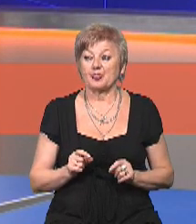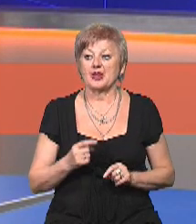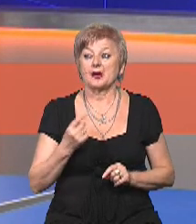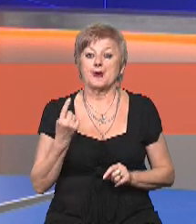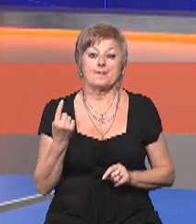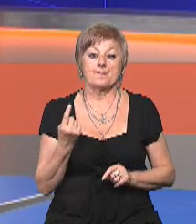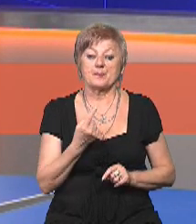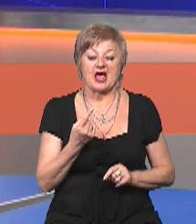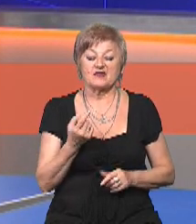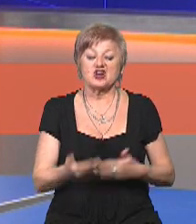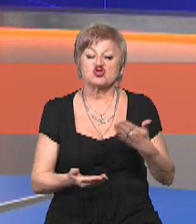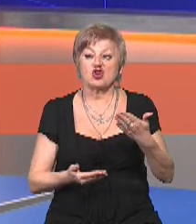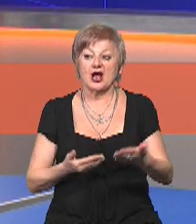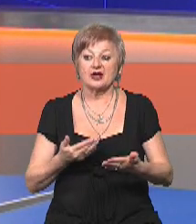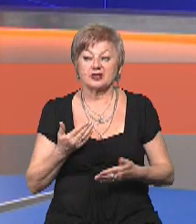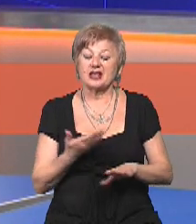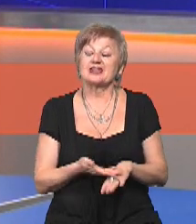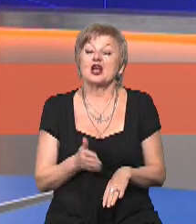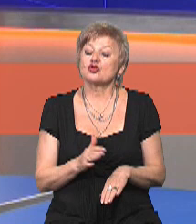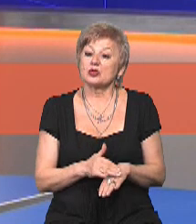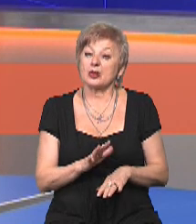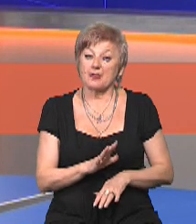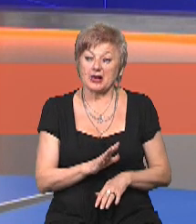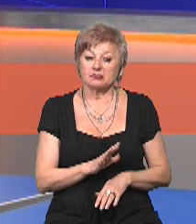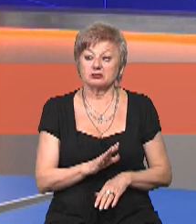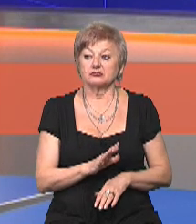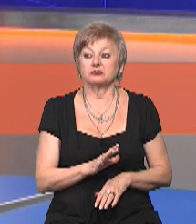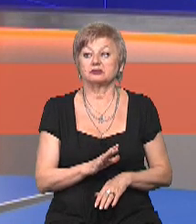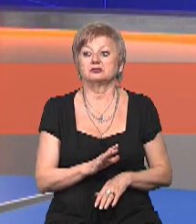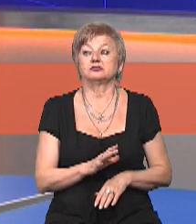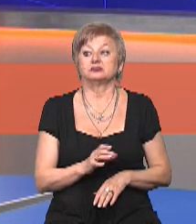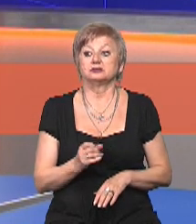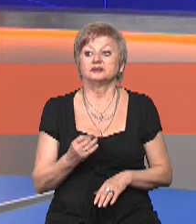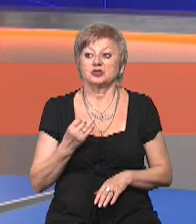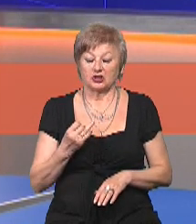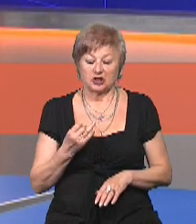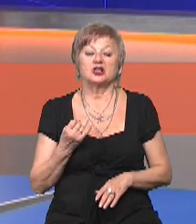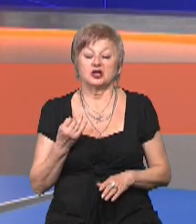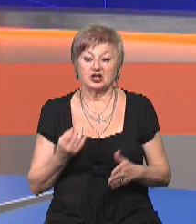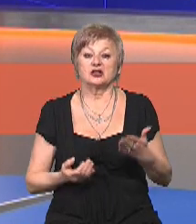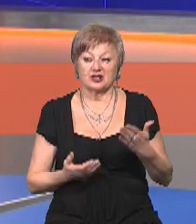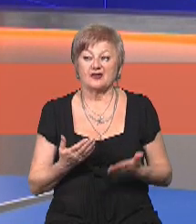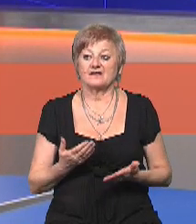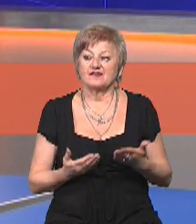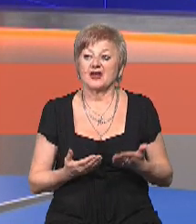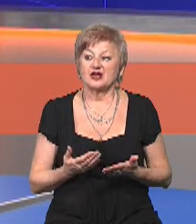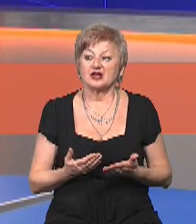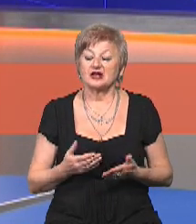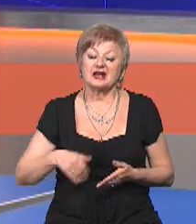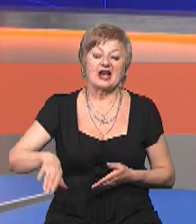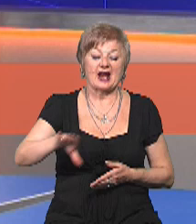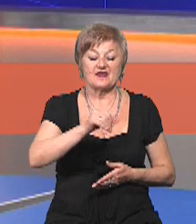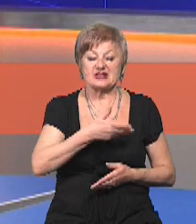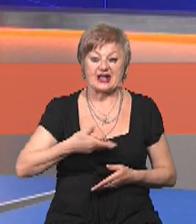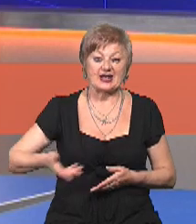Перші кроки були дуже важкими, нестабільними і, напевно, для всіх